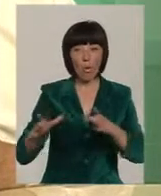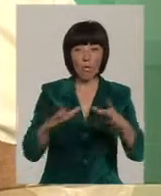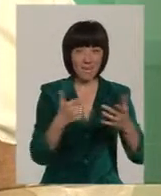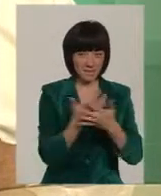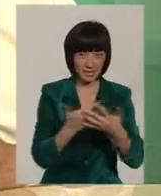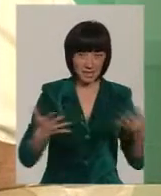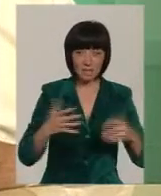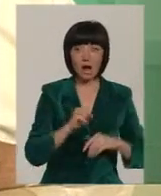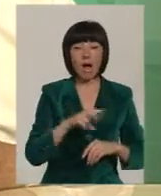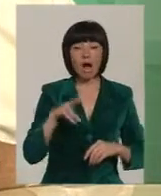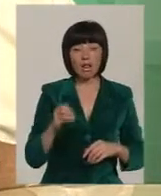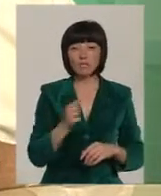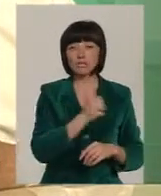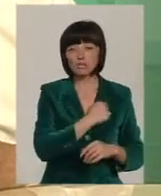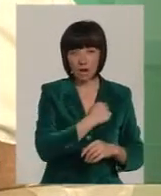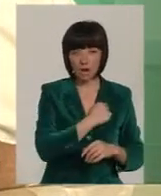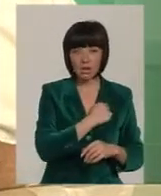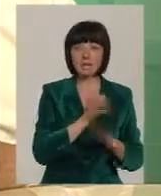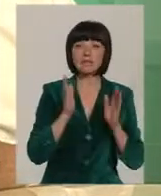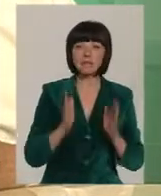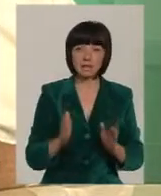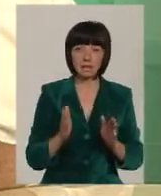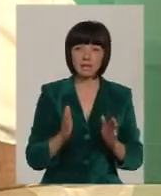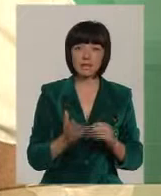але, на превеликий жаль, тільки